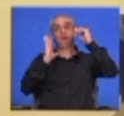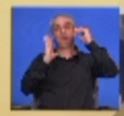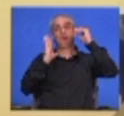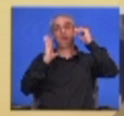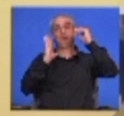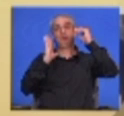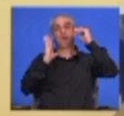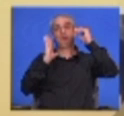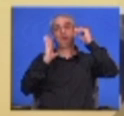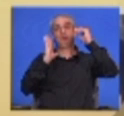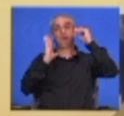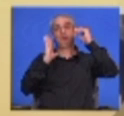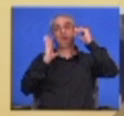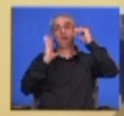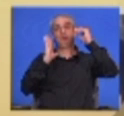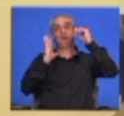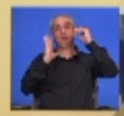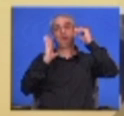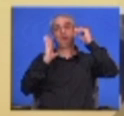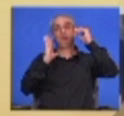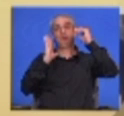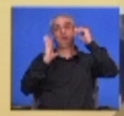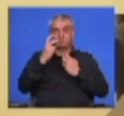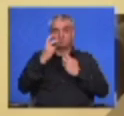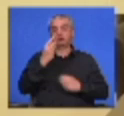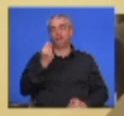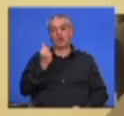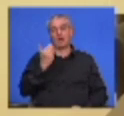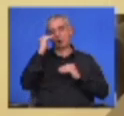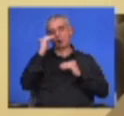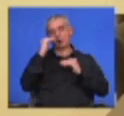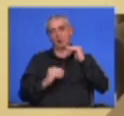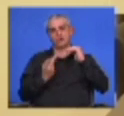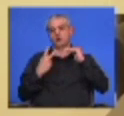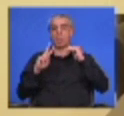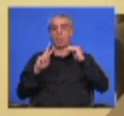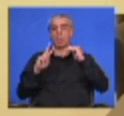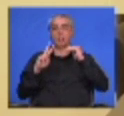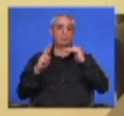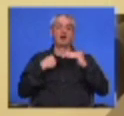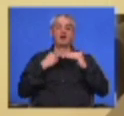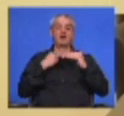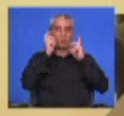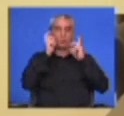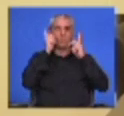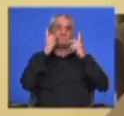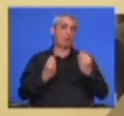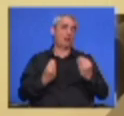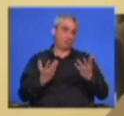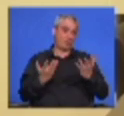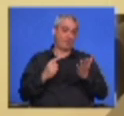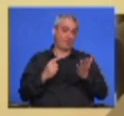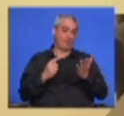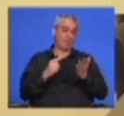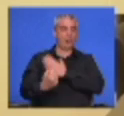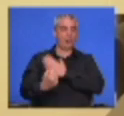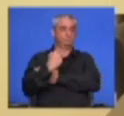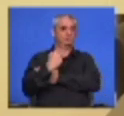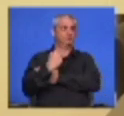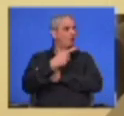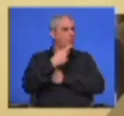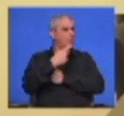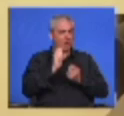הציפיות, כך שאפשר היה לצפות שהשקל ייחלש יותר. אז אני אפילו מופתע לטובה מהעוצמה היחסית של השקל. בכלל, אתה אומר